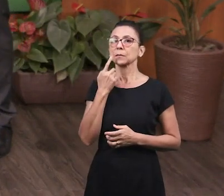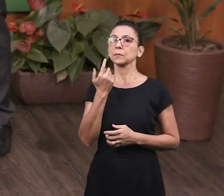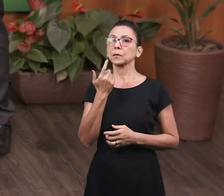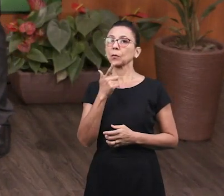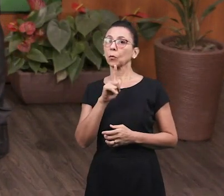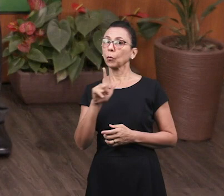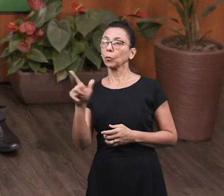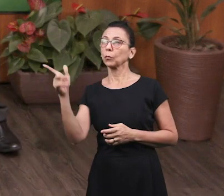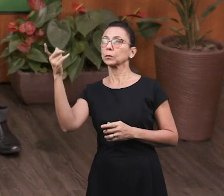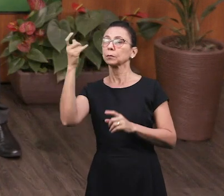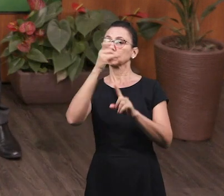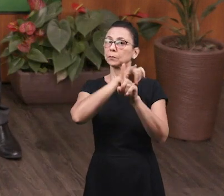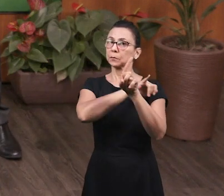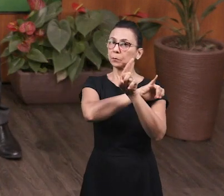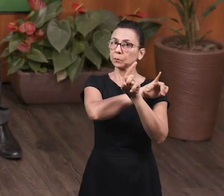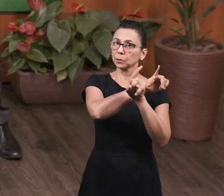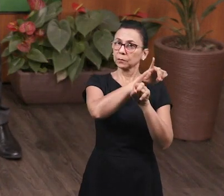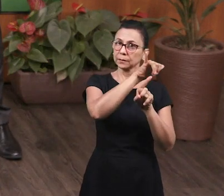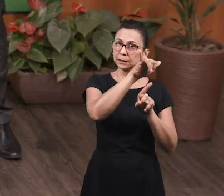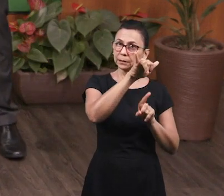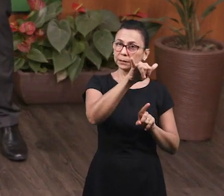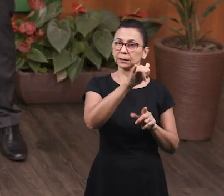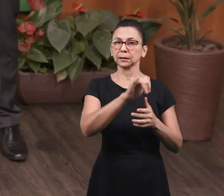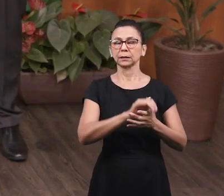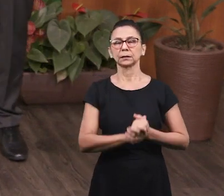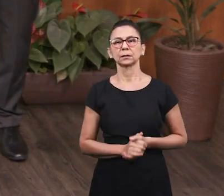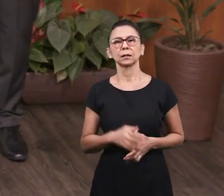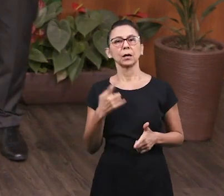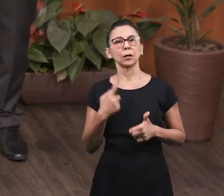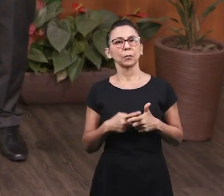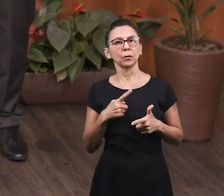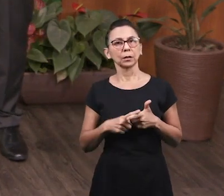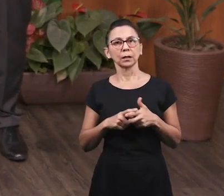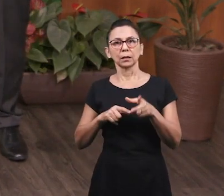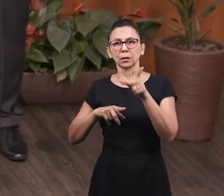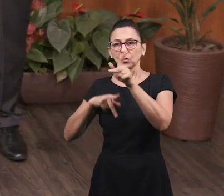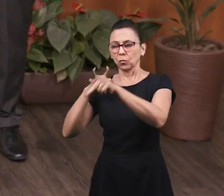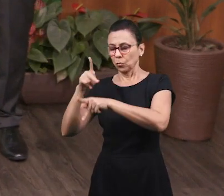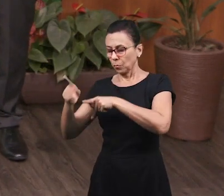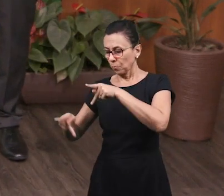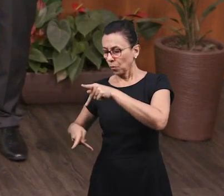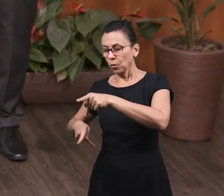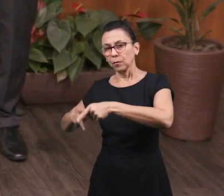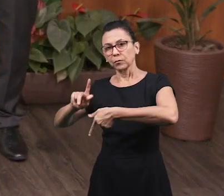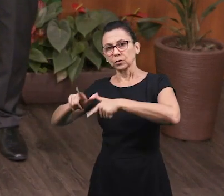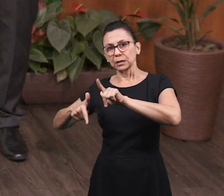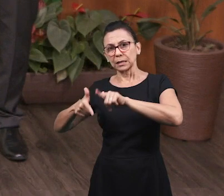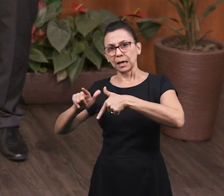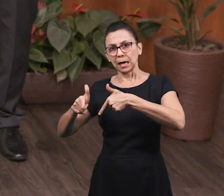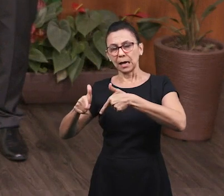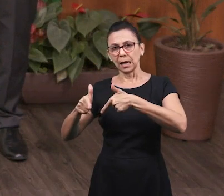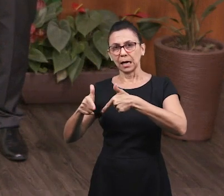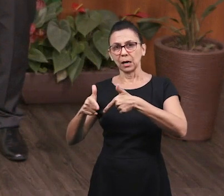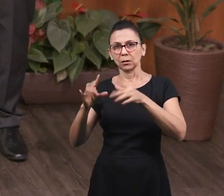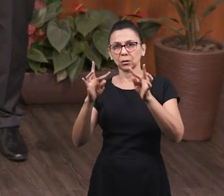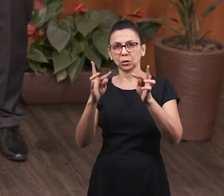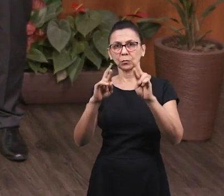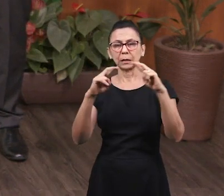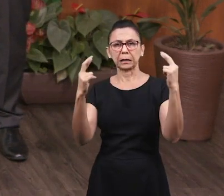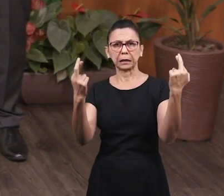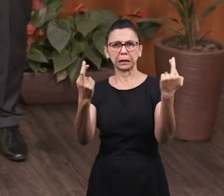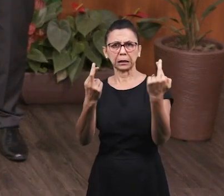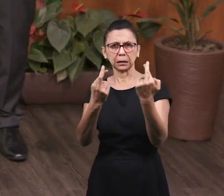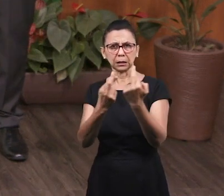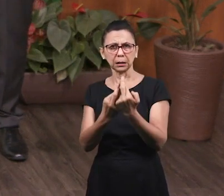même manière que le peuple d'Israël, cette tribu spécifique,